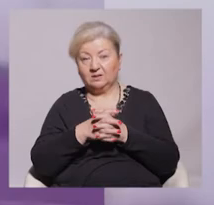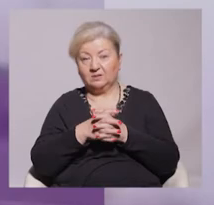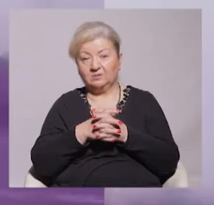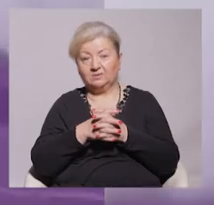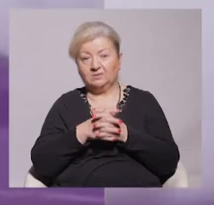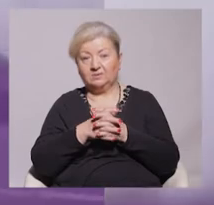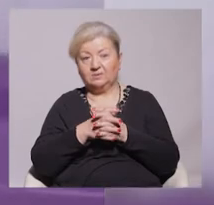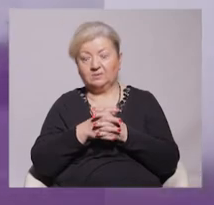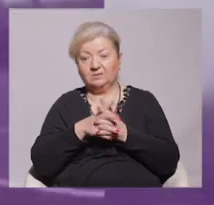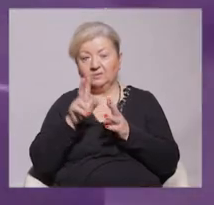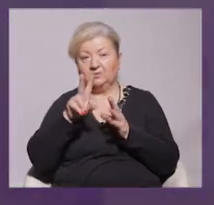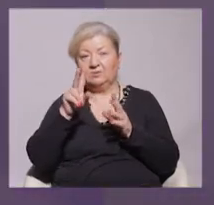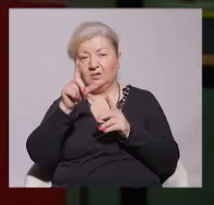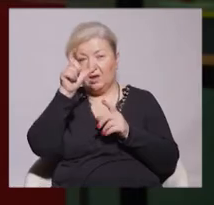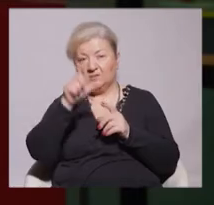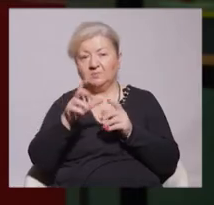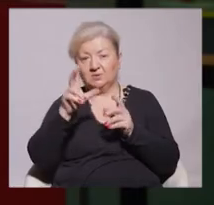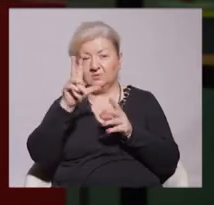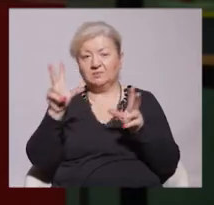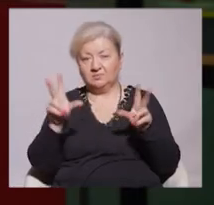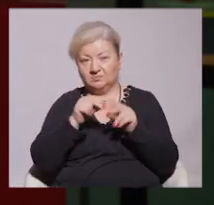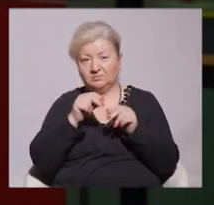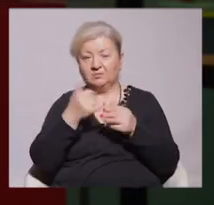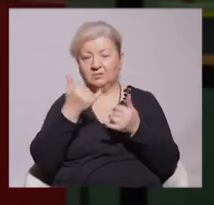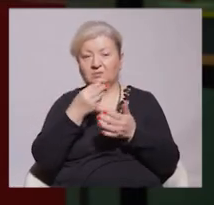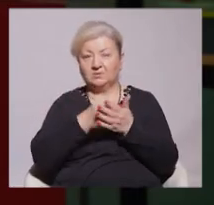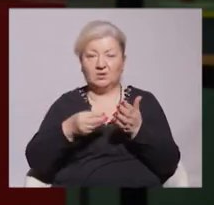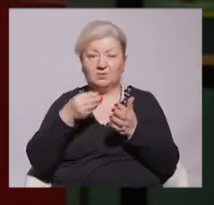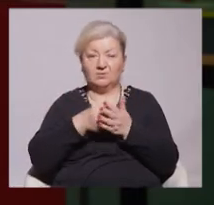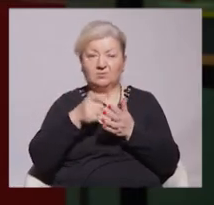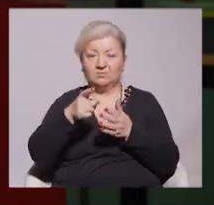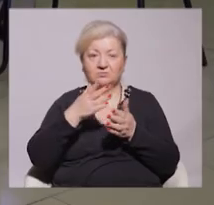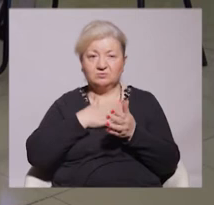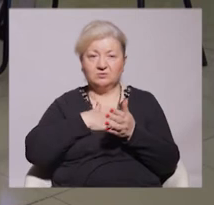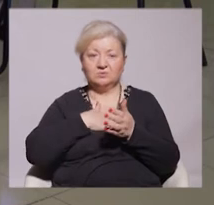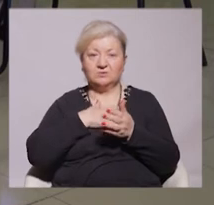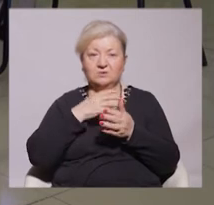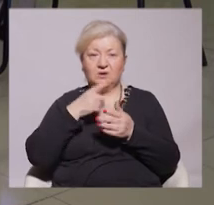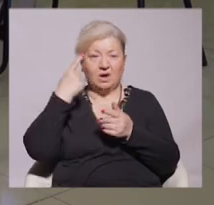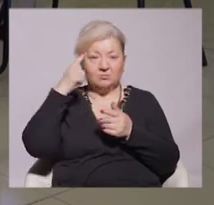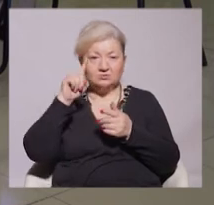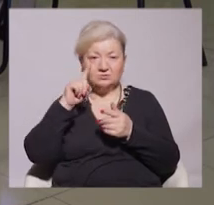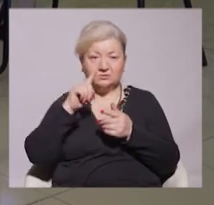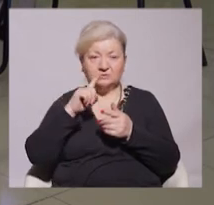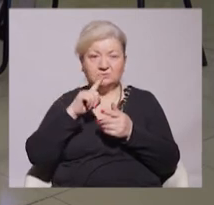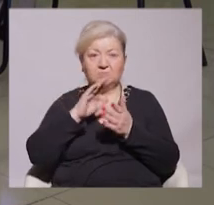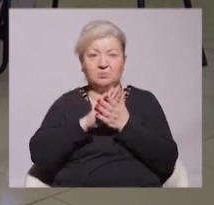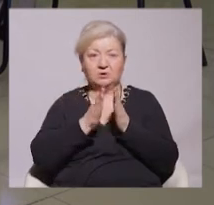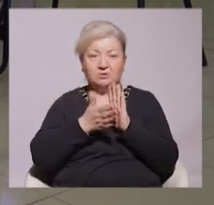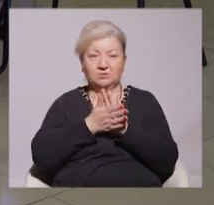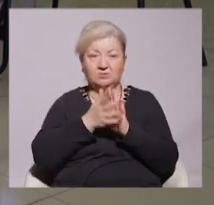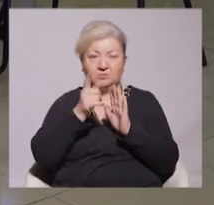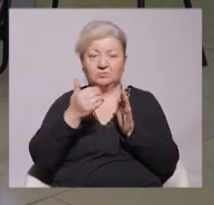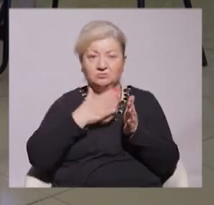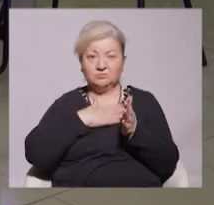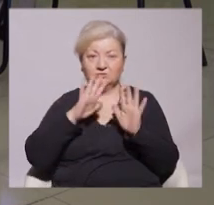დაგამშვიდებთ, ეს ადამიანი გადარჩა. ახლა კი უკვე დაუბრუნდეთ ჩვენი ამოცანის პირობას. ჩვენ შემთხვევაში